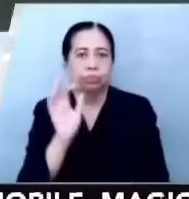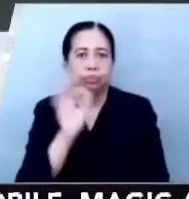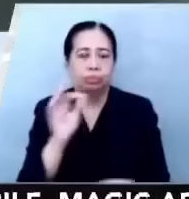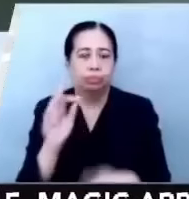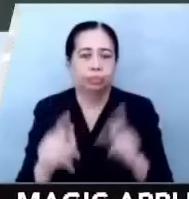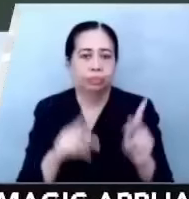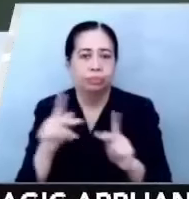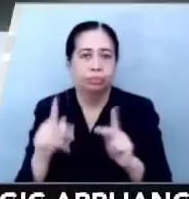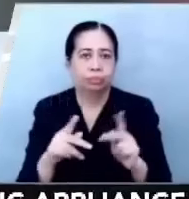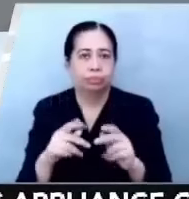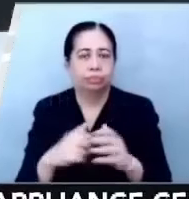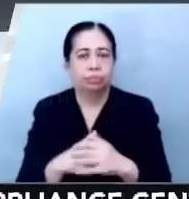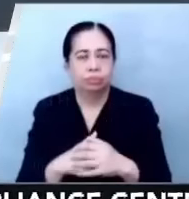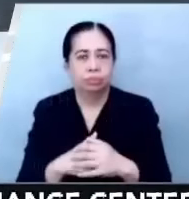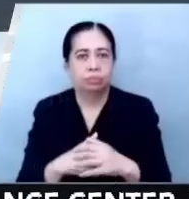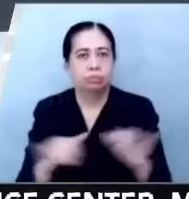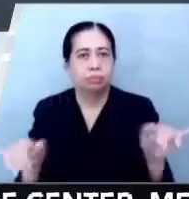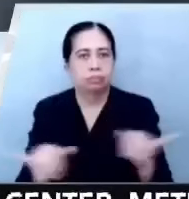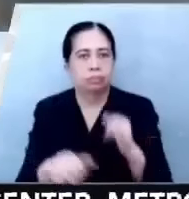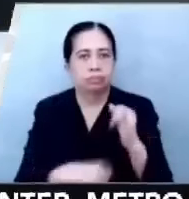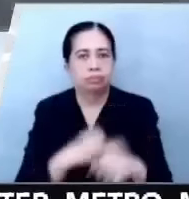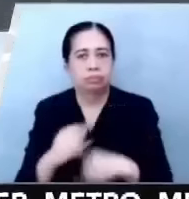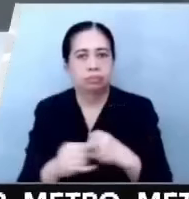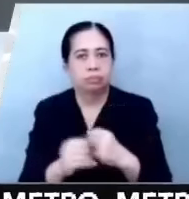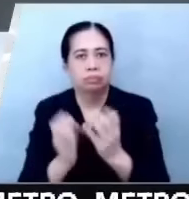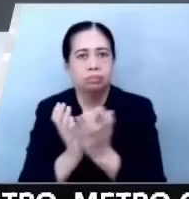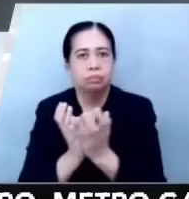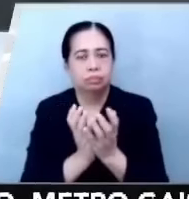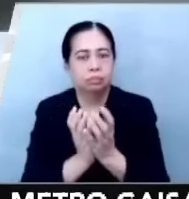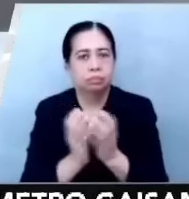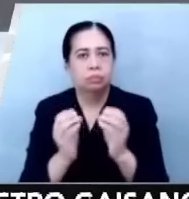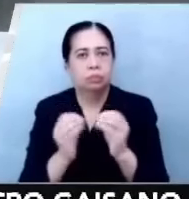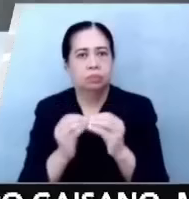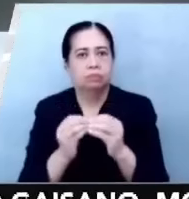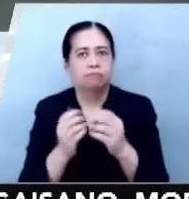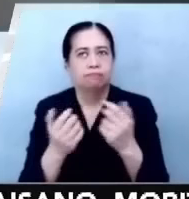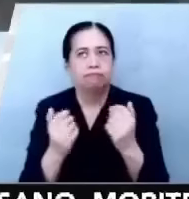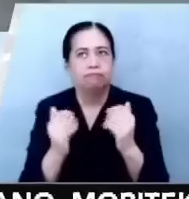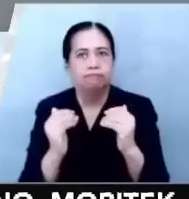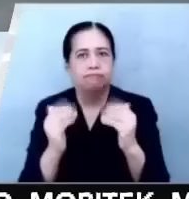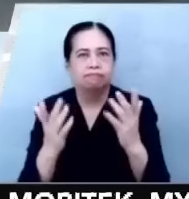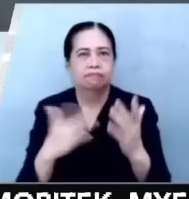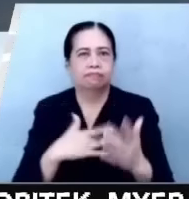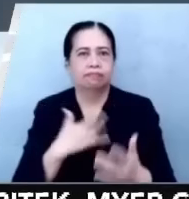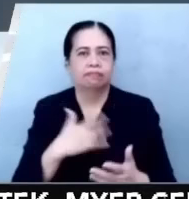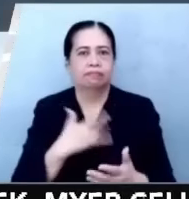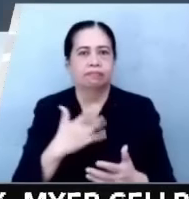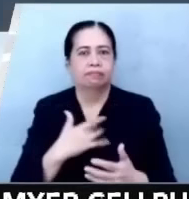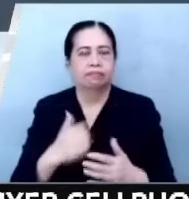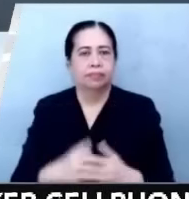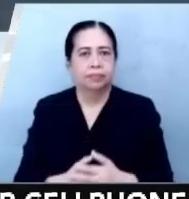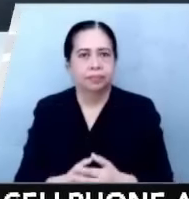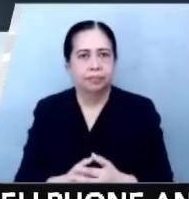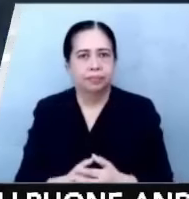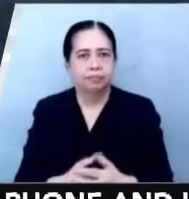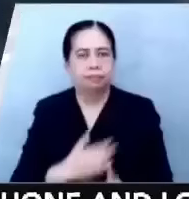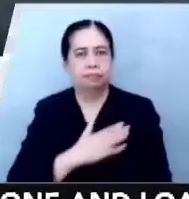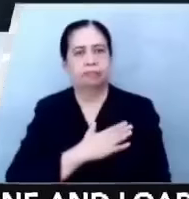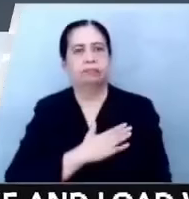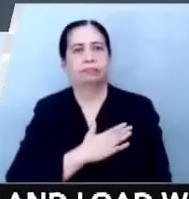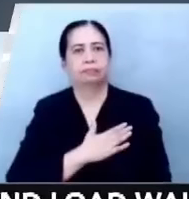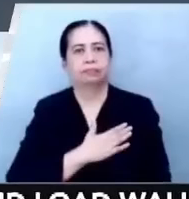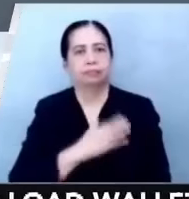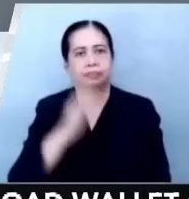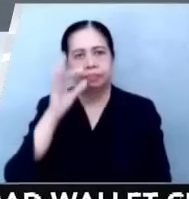international community, opo, mas nag-uumapaw ang damdaming patriotism ng ating mga kababayan